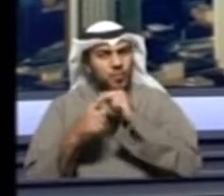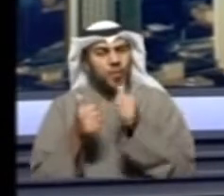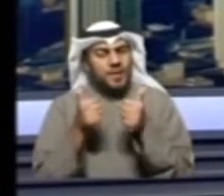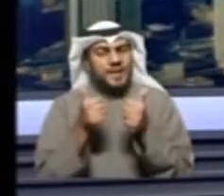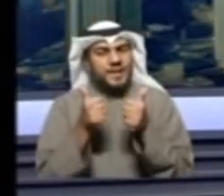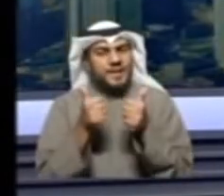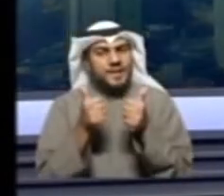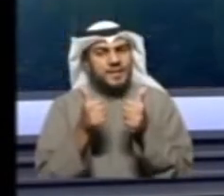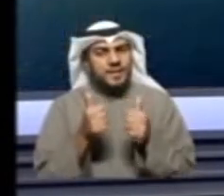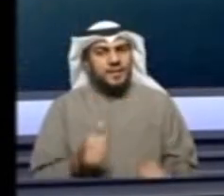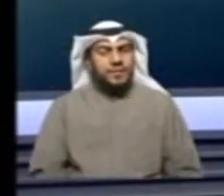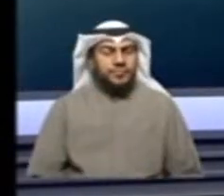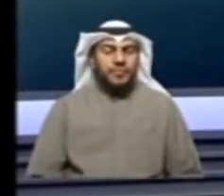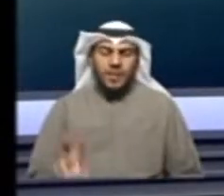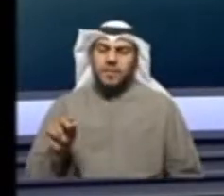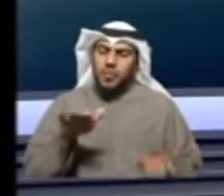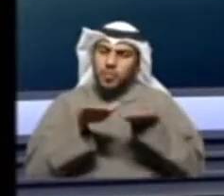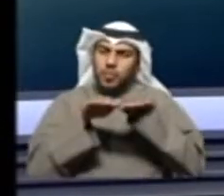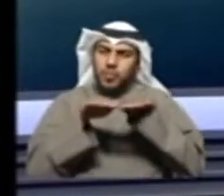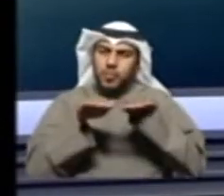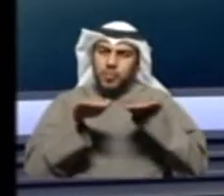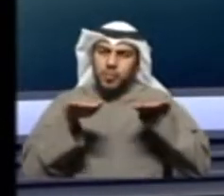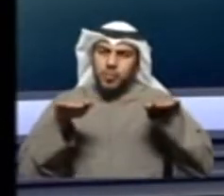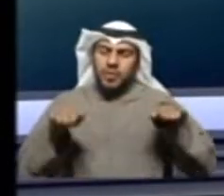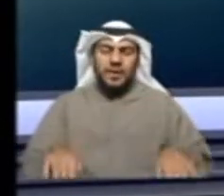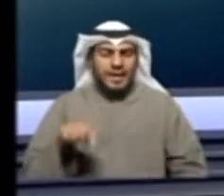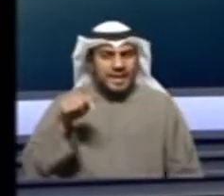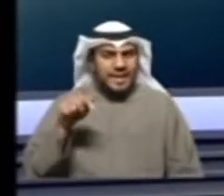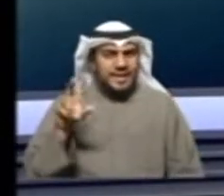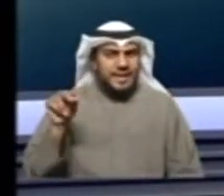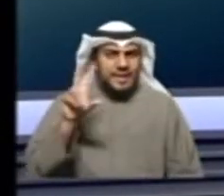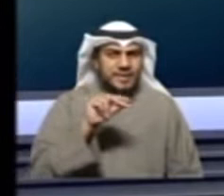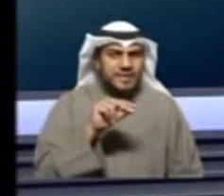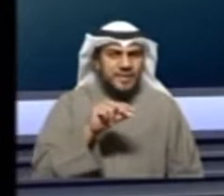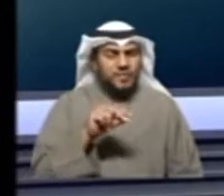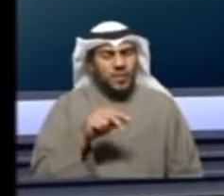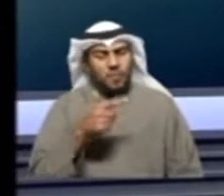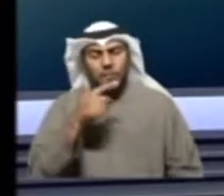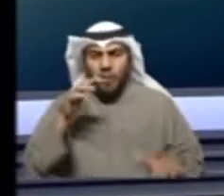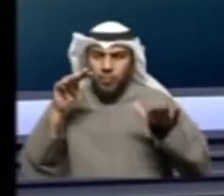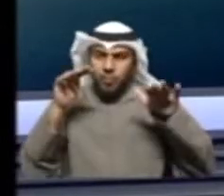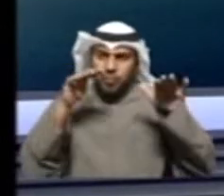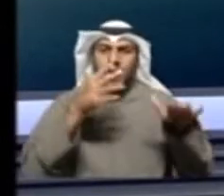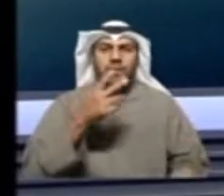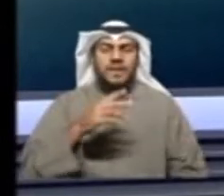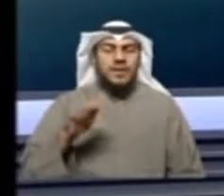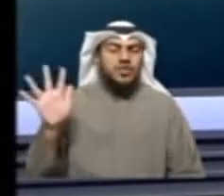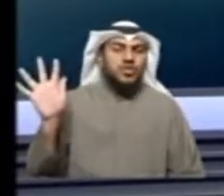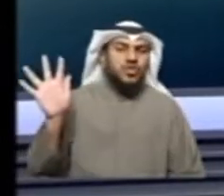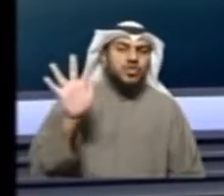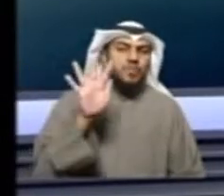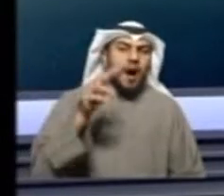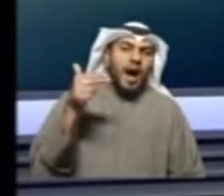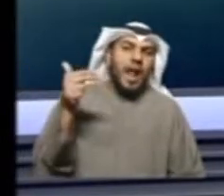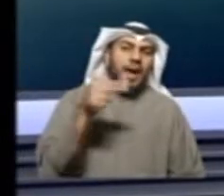بسبب استقرار الطقس وكذلك تأثر المنطقة بشكل عام في مرتفع جوي متقدم علينا من ناحية الشمال الغربي من الجزيرة